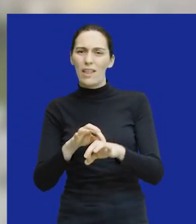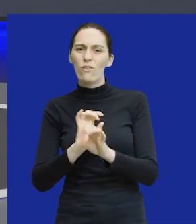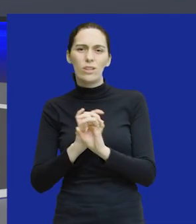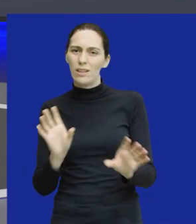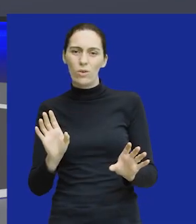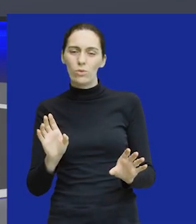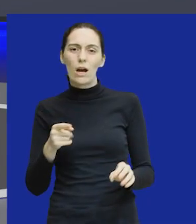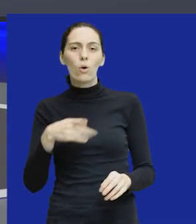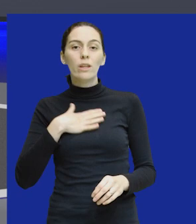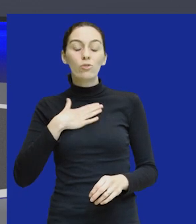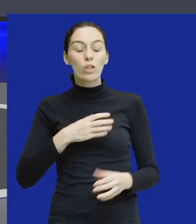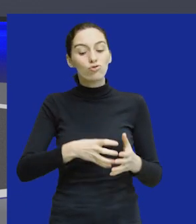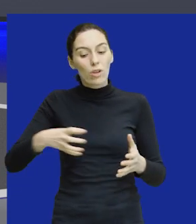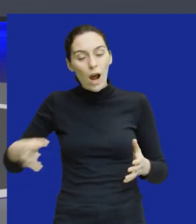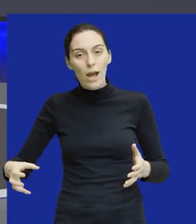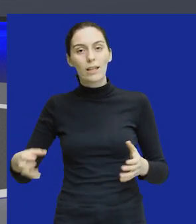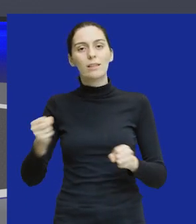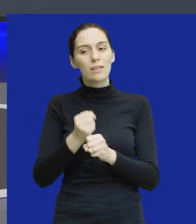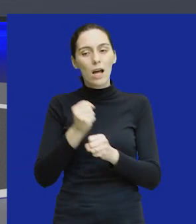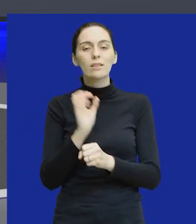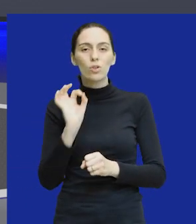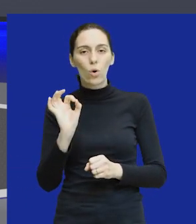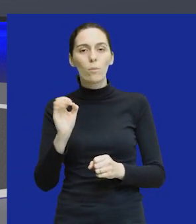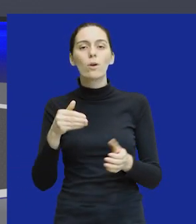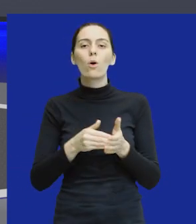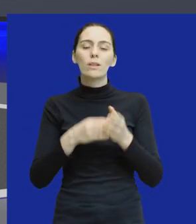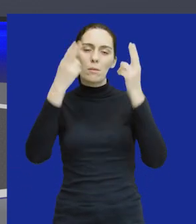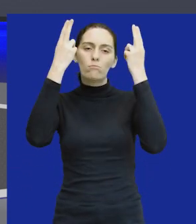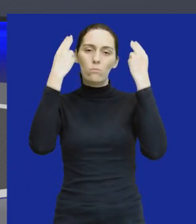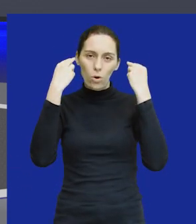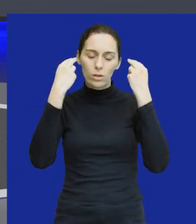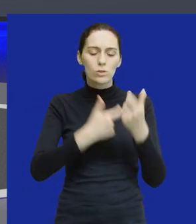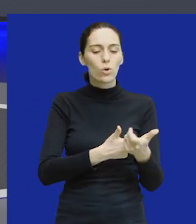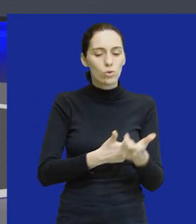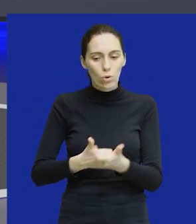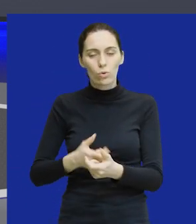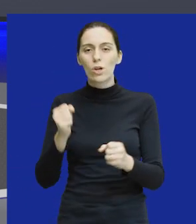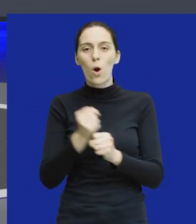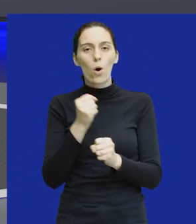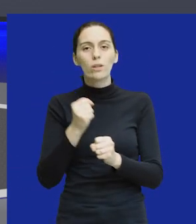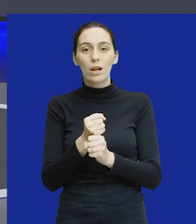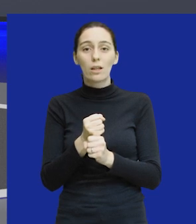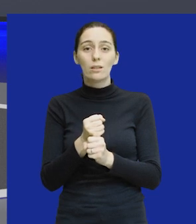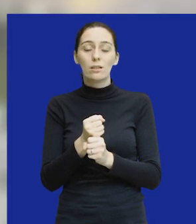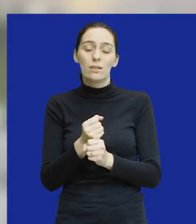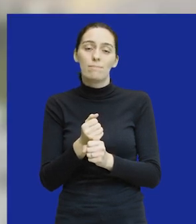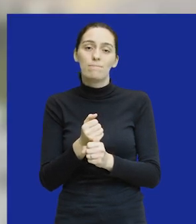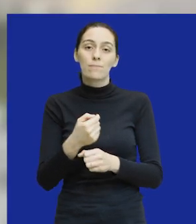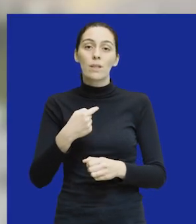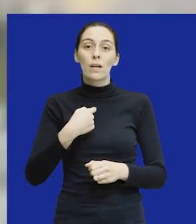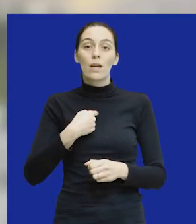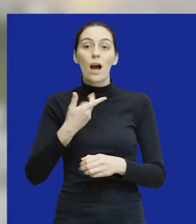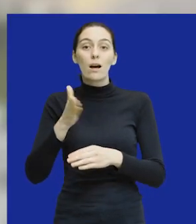vodi nikuda. Ako želiš trajati u tom poslu i želiš ga raditi, onda se prizemlji, ponizi, služi, odradi.